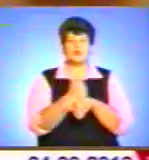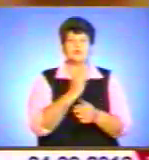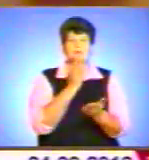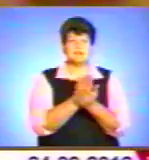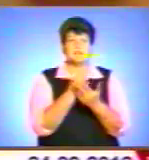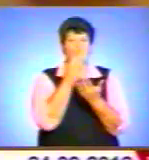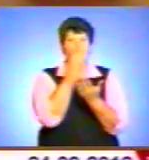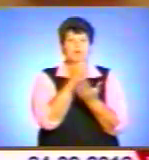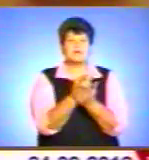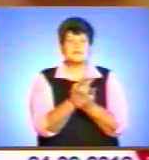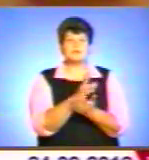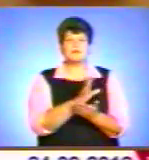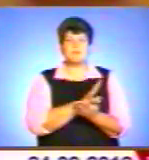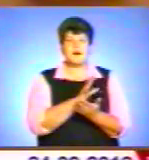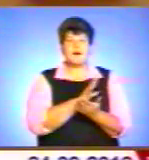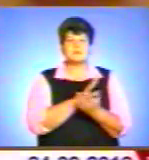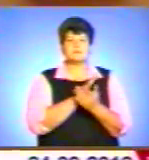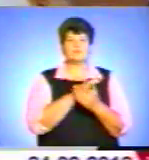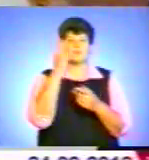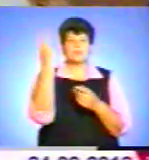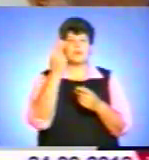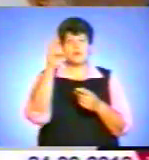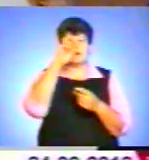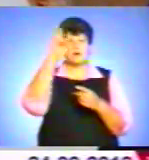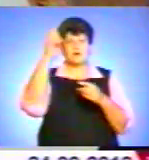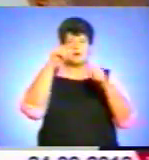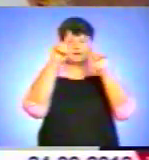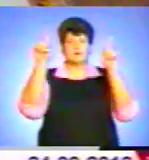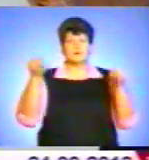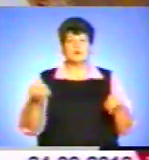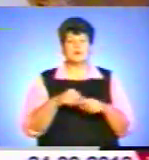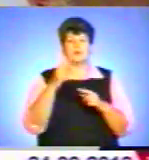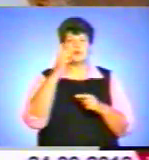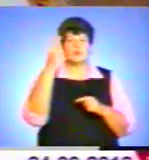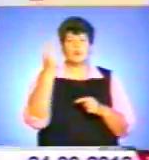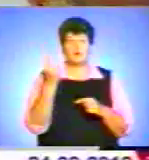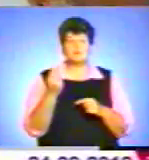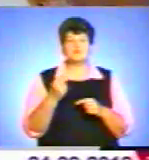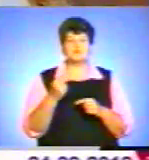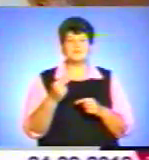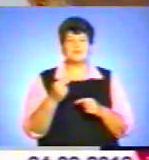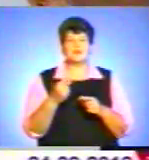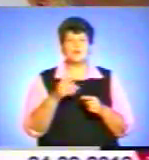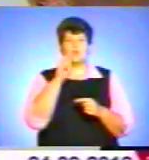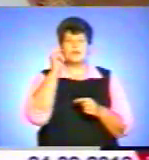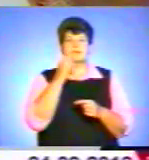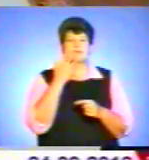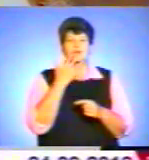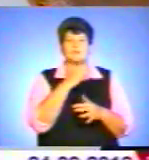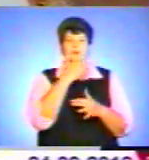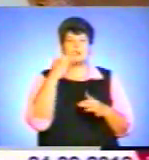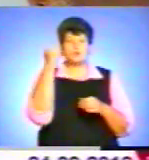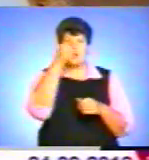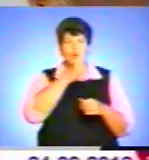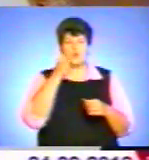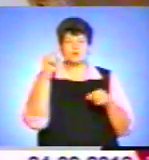є показати багатство іконопису краю. Український народ вже багато років є творцем сакрального